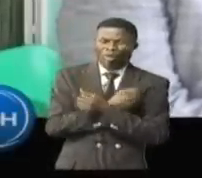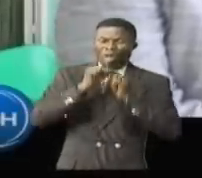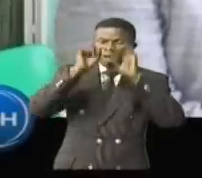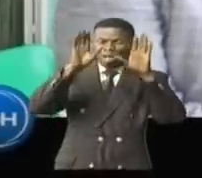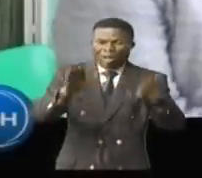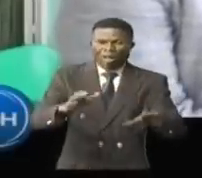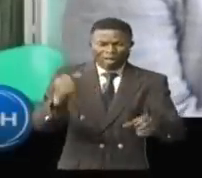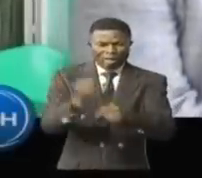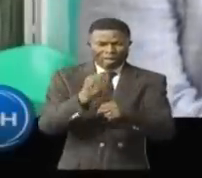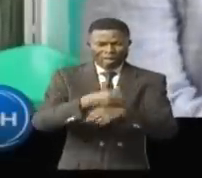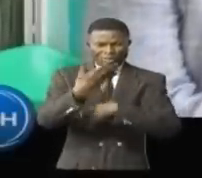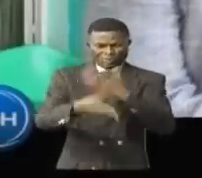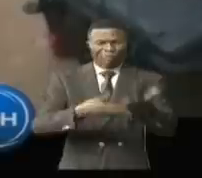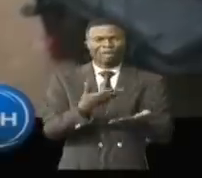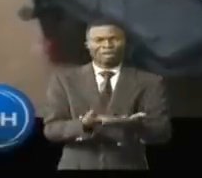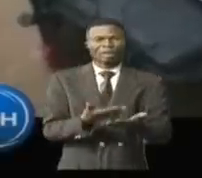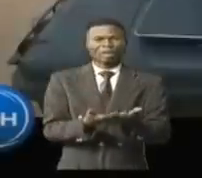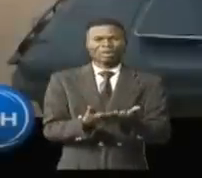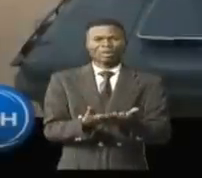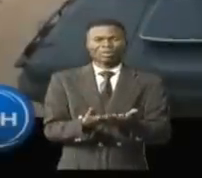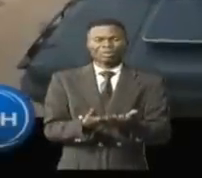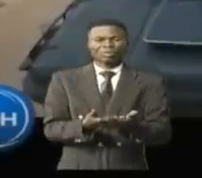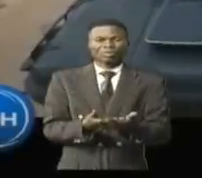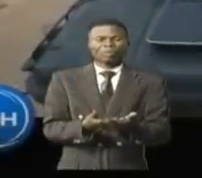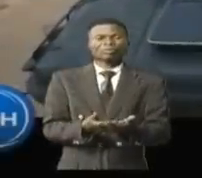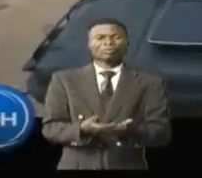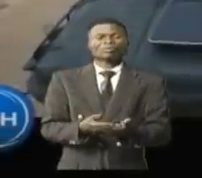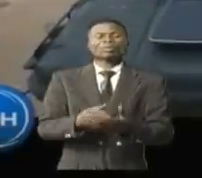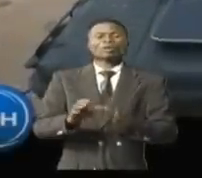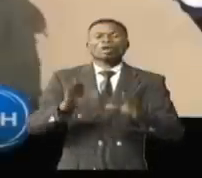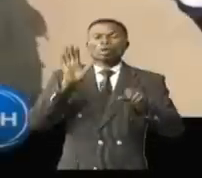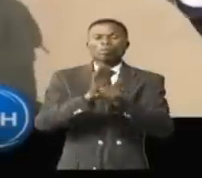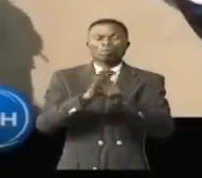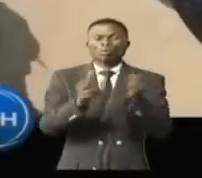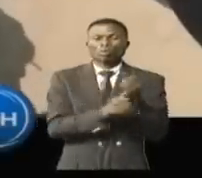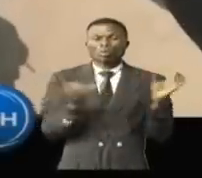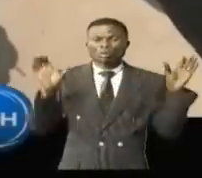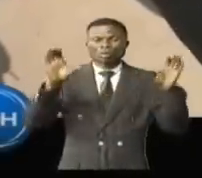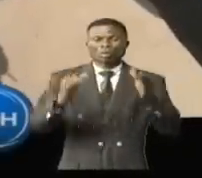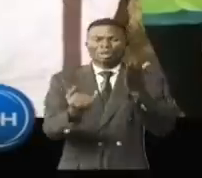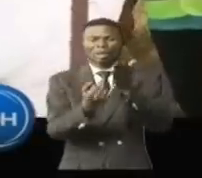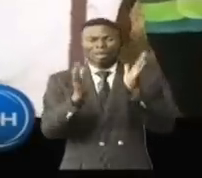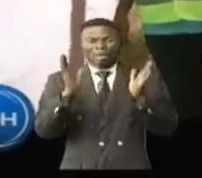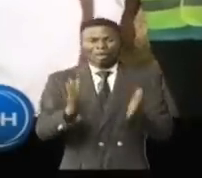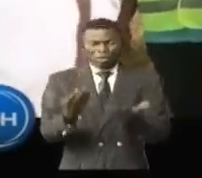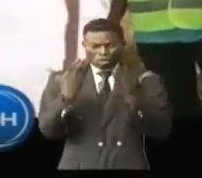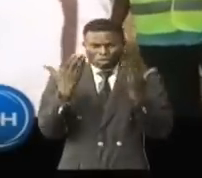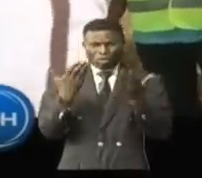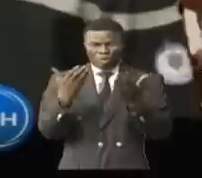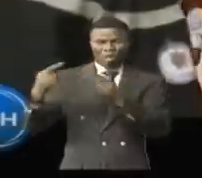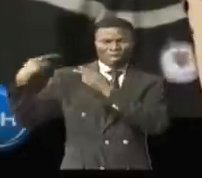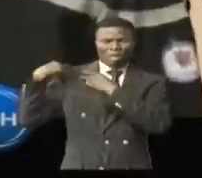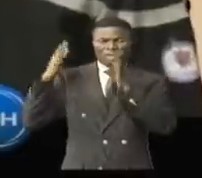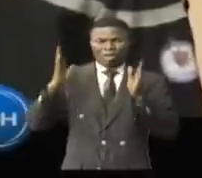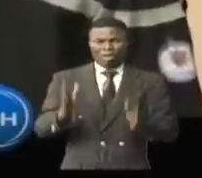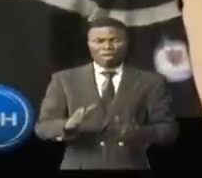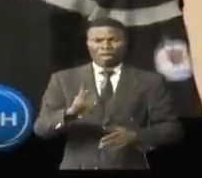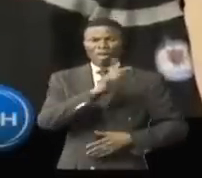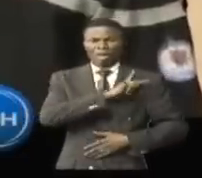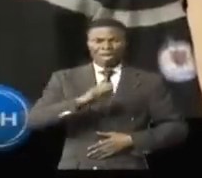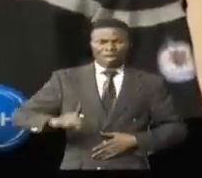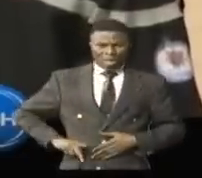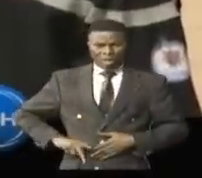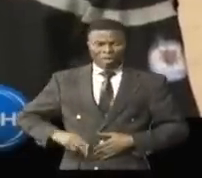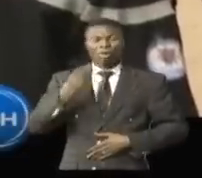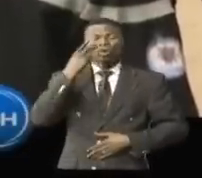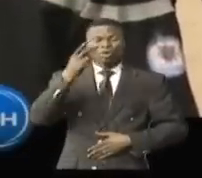travers les travaux que nous allons faire. Au vu de ces déploiements massifs d'ingénieurs d'études, les responsables des Kamba voient